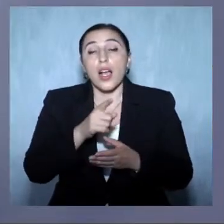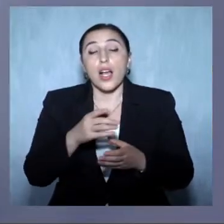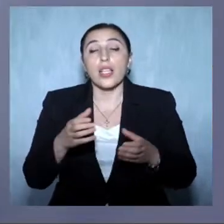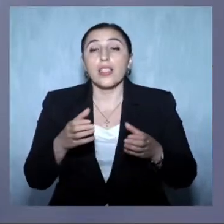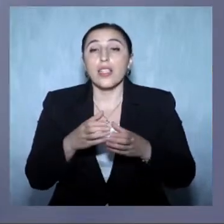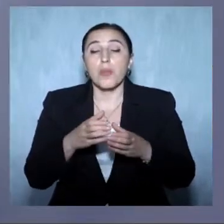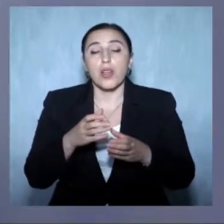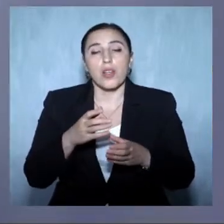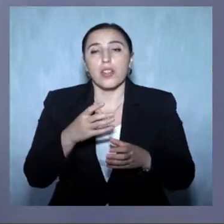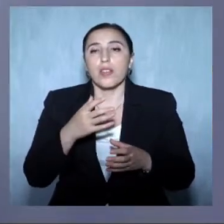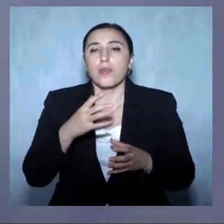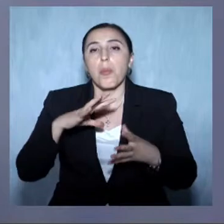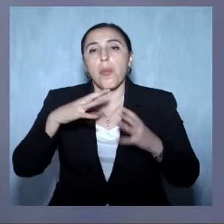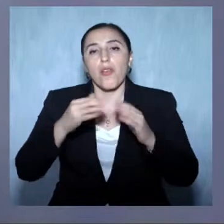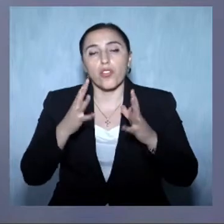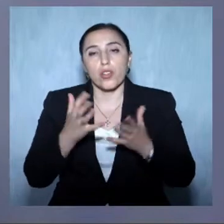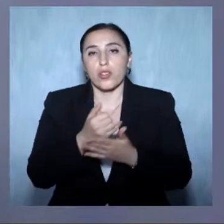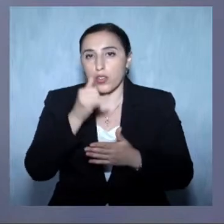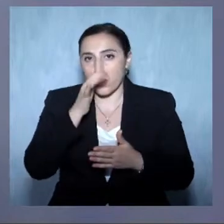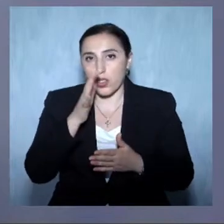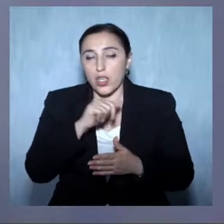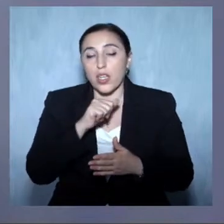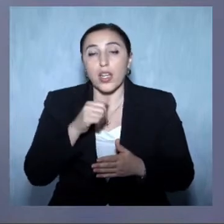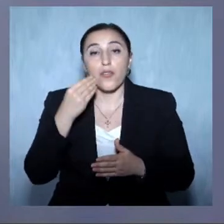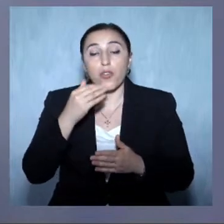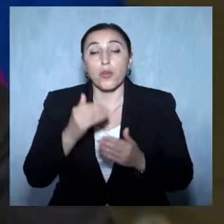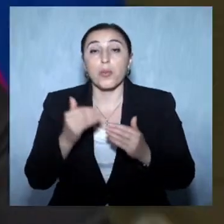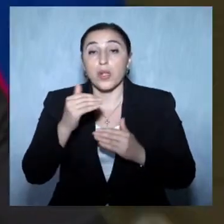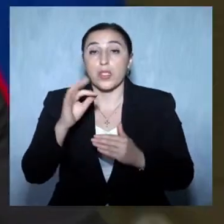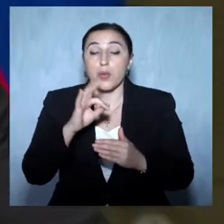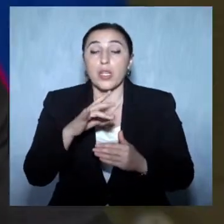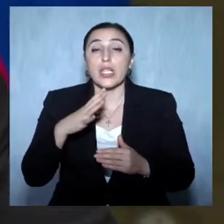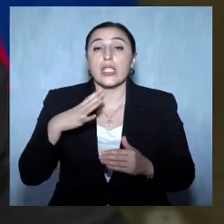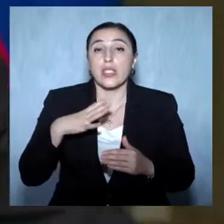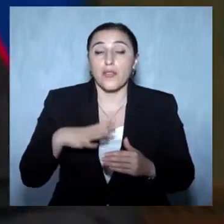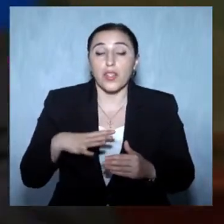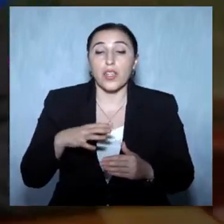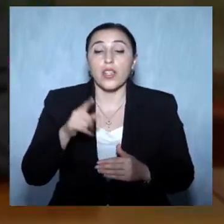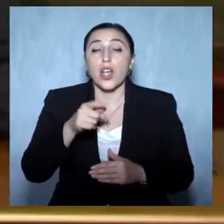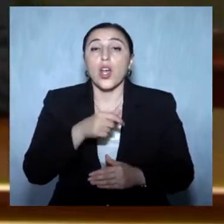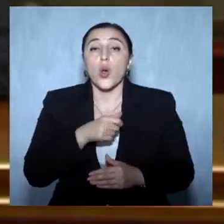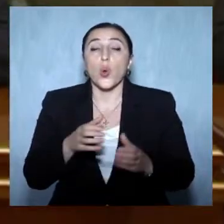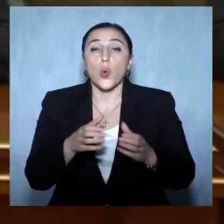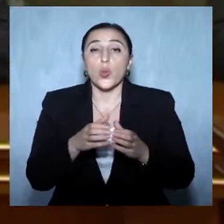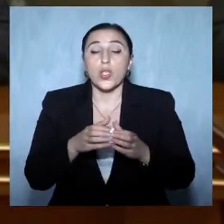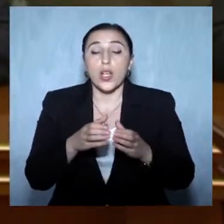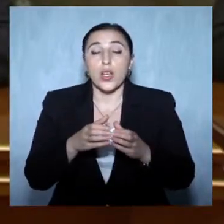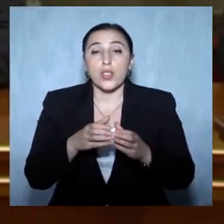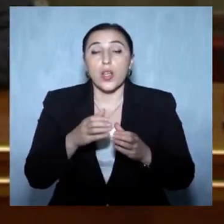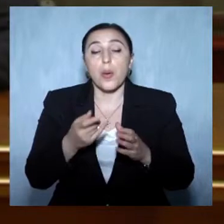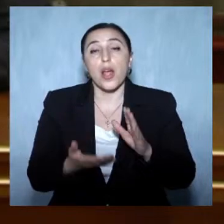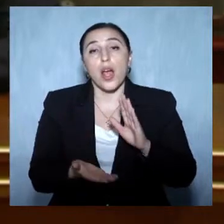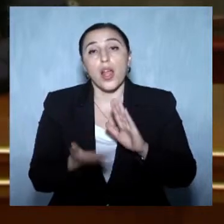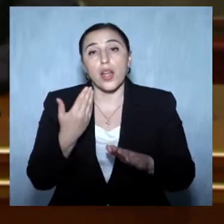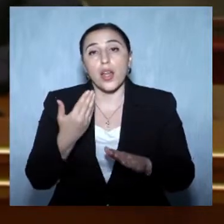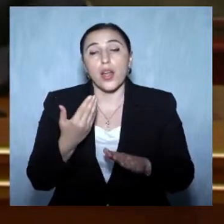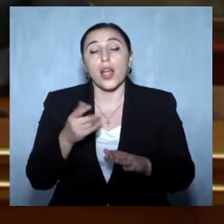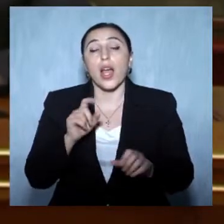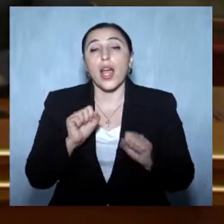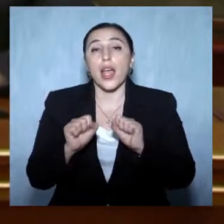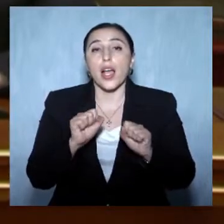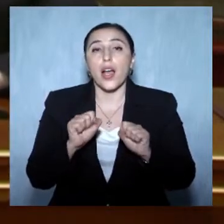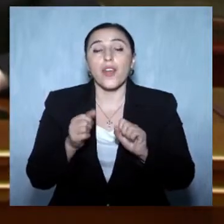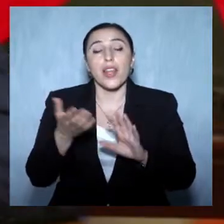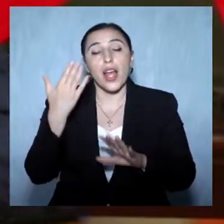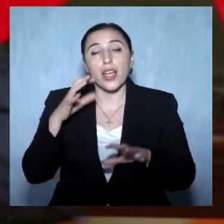հավակի։ Կրամլը իշխող կուսակտության ռետինգը բարցրացնելու համար, ստիպված է եղել կուսակտության դաշնայեն ծուցակից հանել կուսակտության դեյ յուր է ղեկավա